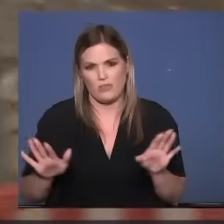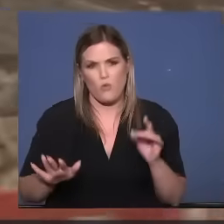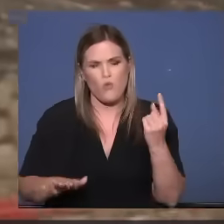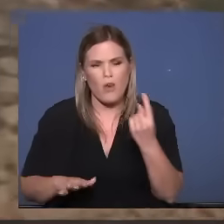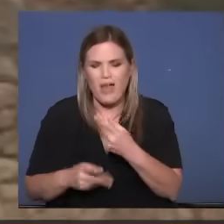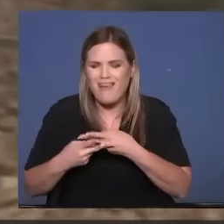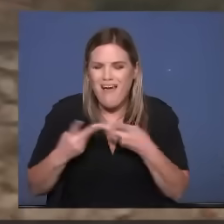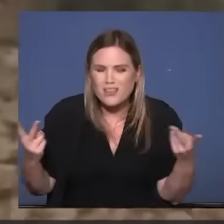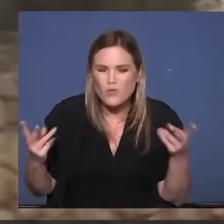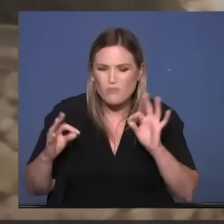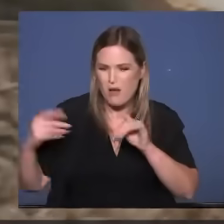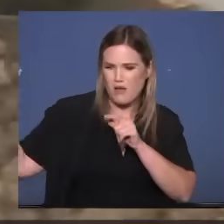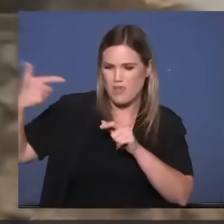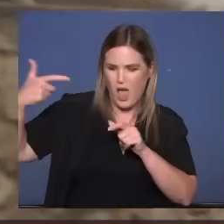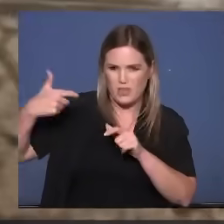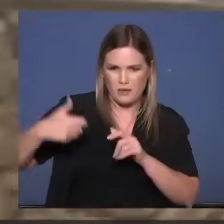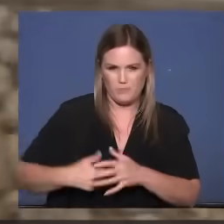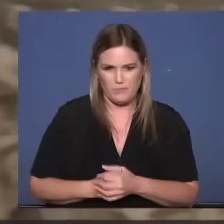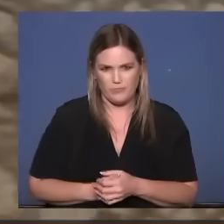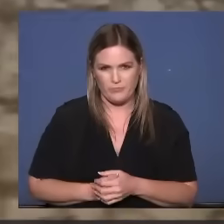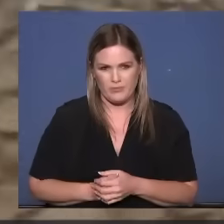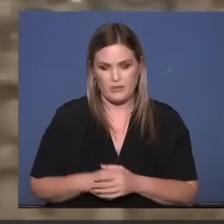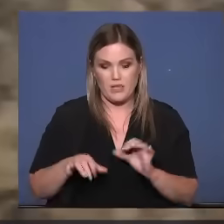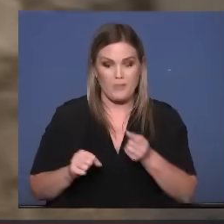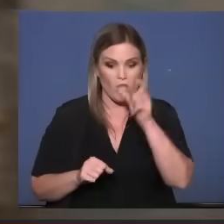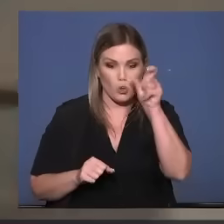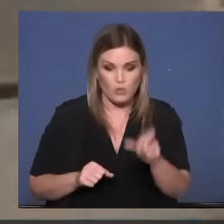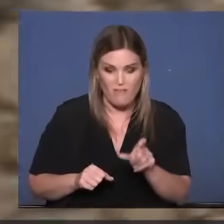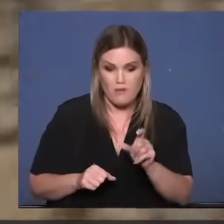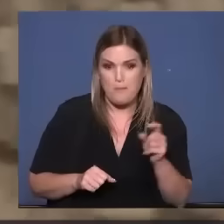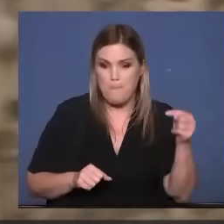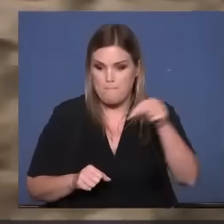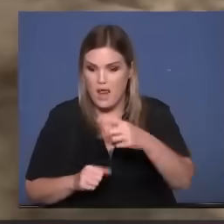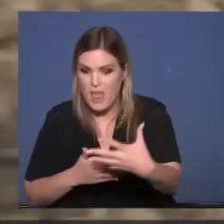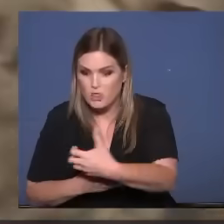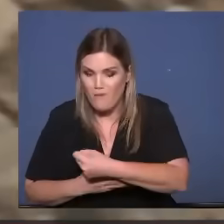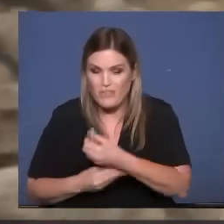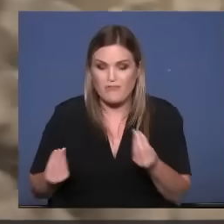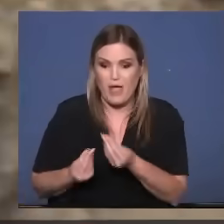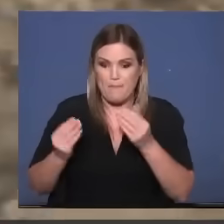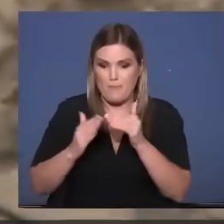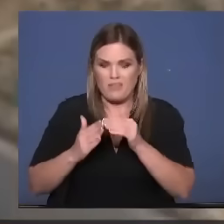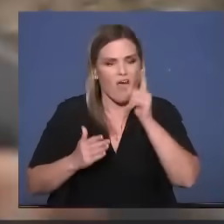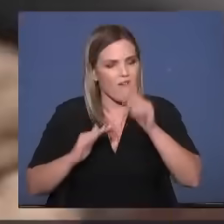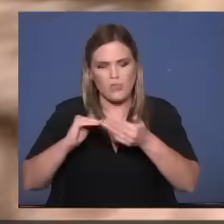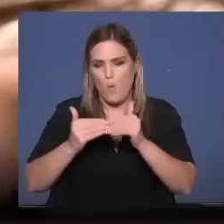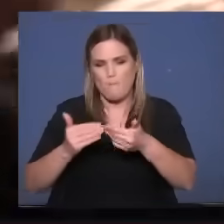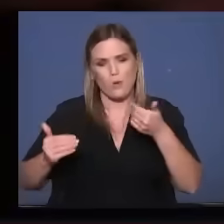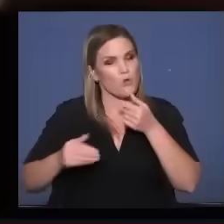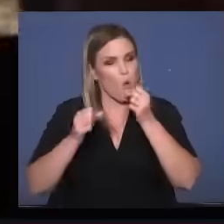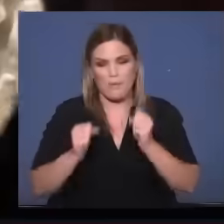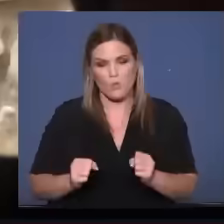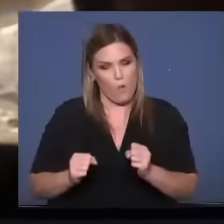לירי מהצד השני גם אם אתה תושב שבא לאסוף דברים מהבית אתה מחוייב בתיאום מראש ולא בטוח שהכניסה